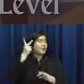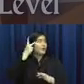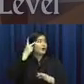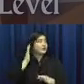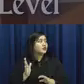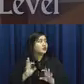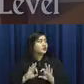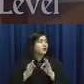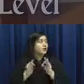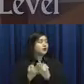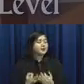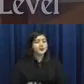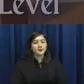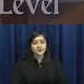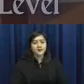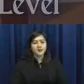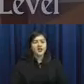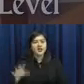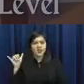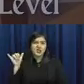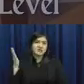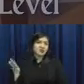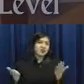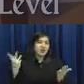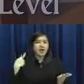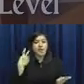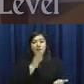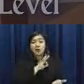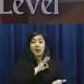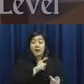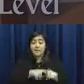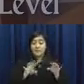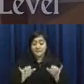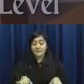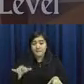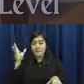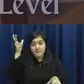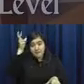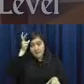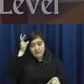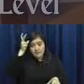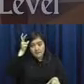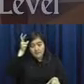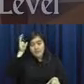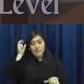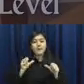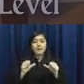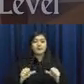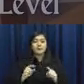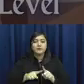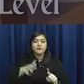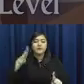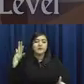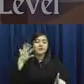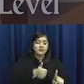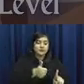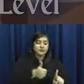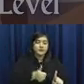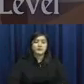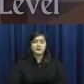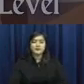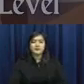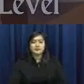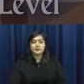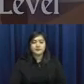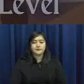na natin, may advantage yan, but still, umaatake ang diablo sa pamilya po namin. Now, kaya kung sinasabi yan, Sir Rudy, sa pamilya namin, si